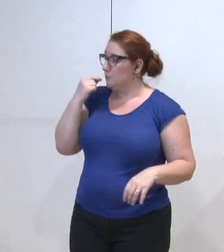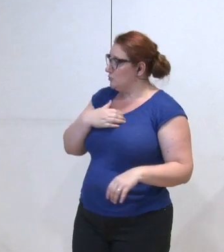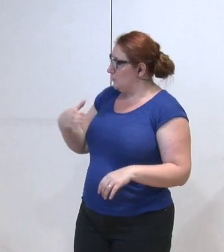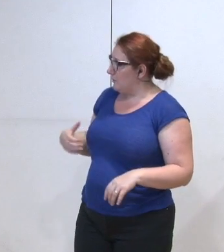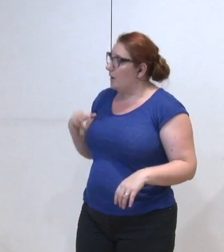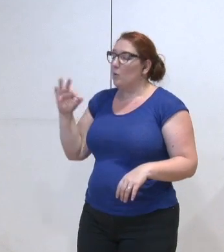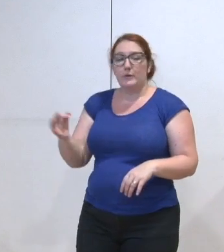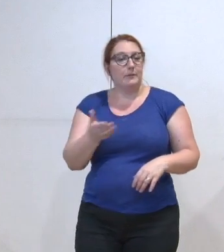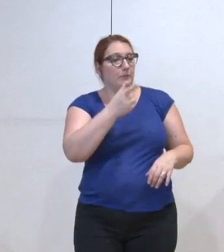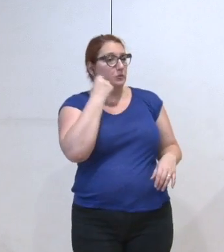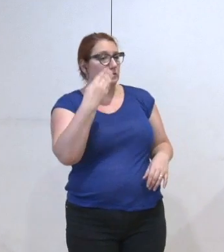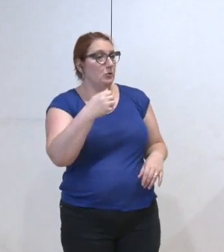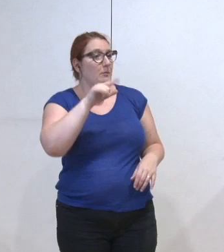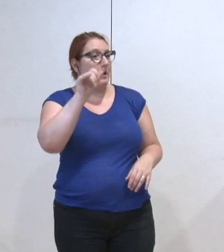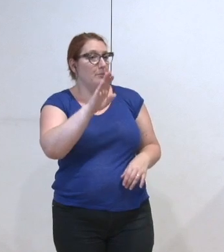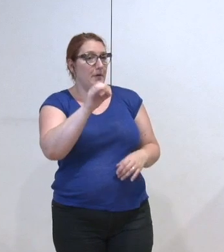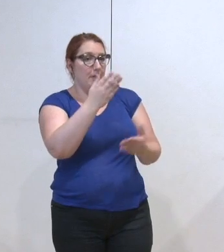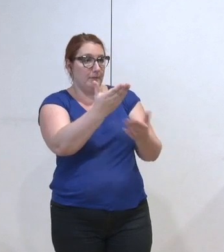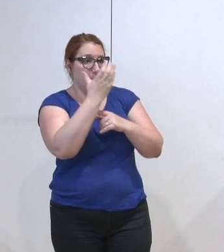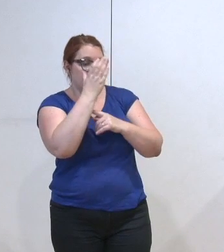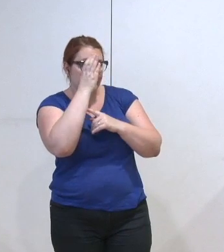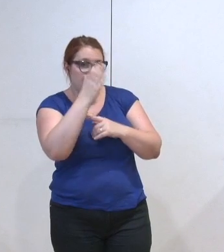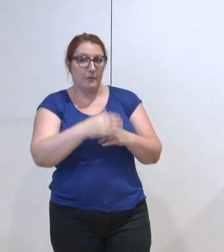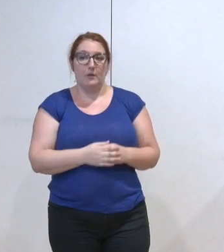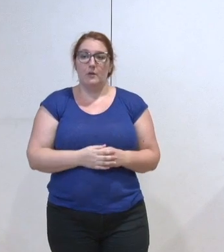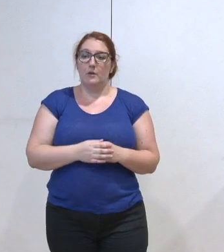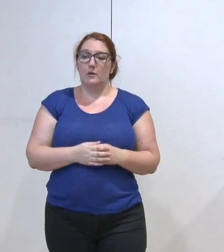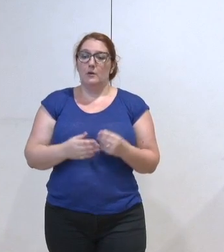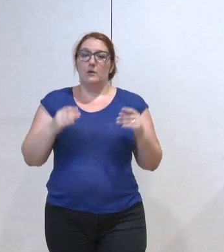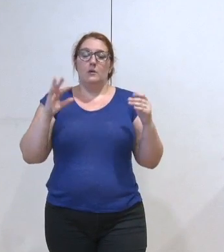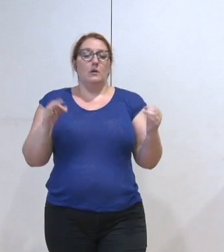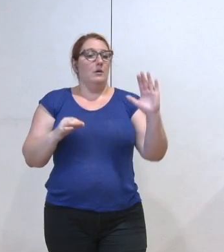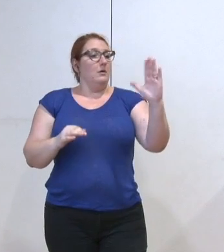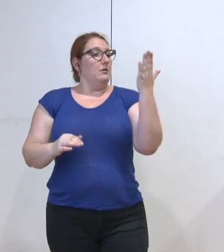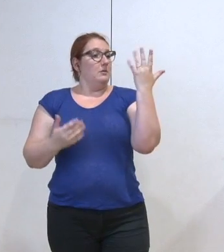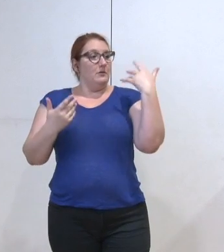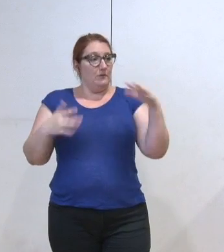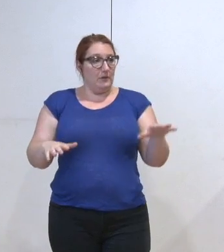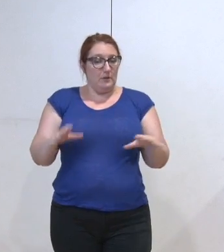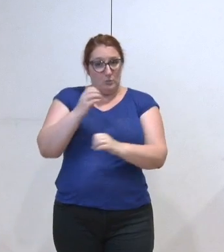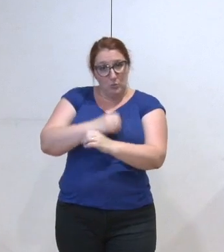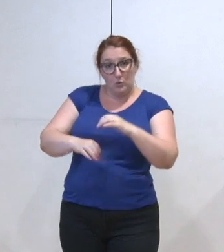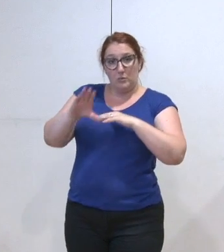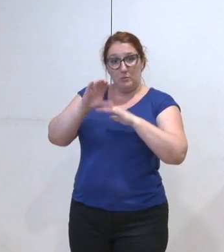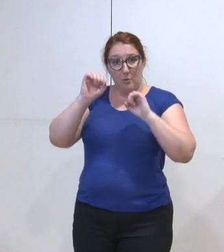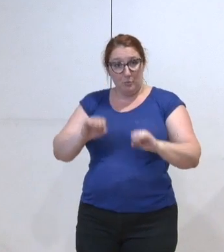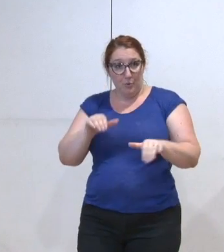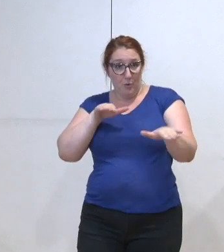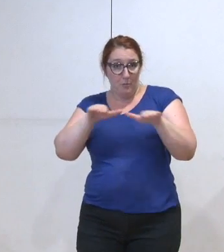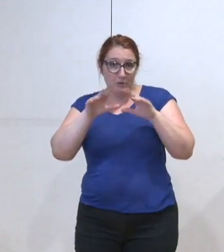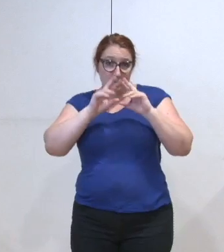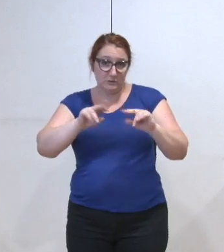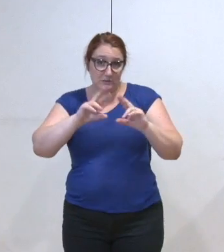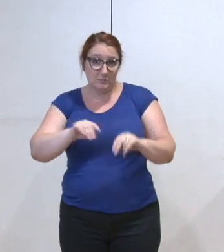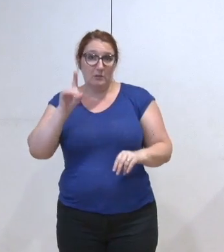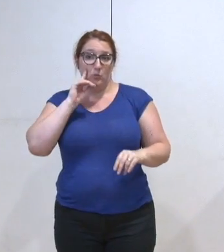donc pour compléter cette présentation peut-être décrire un petit peu la méthode qui a conduit au choix de ces